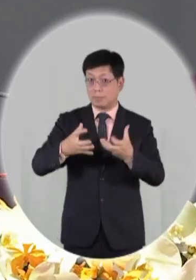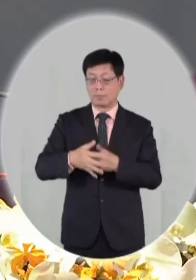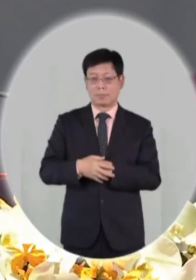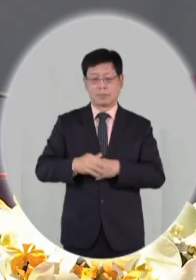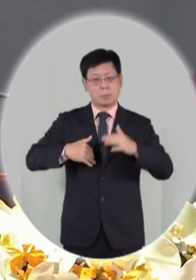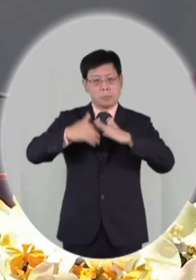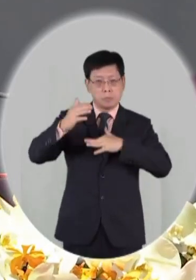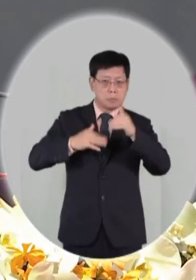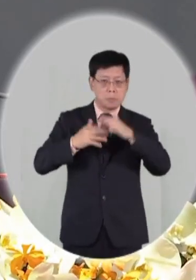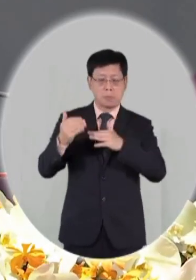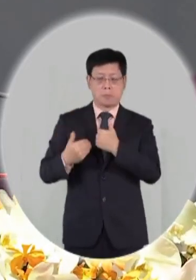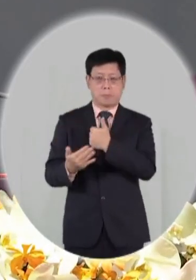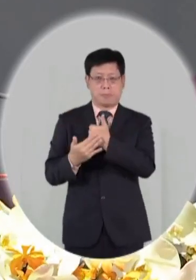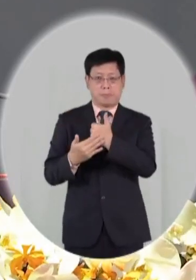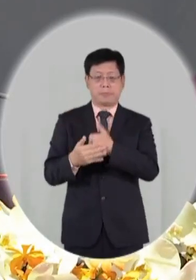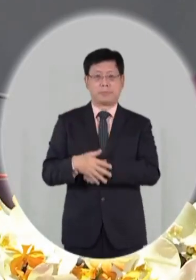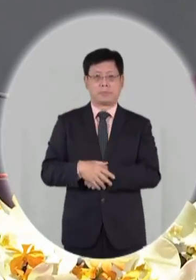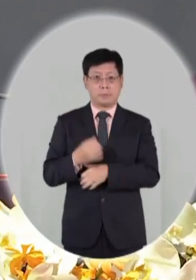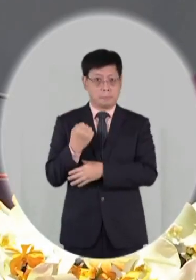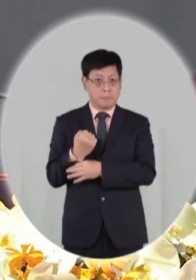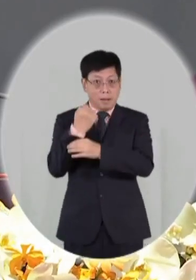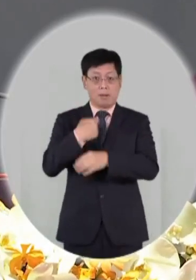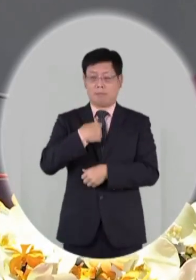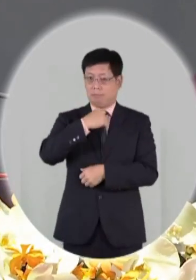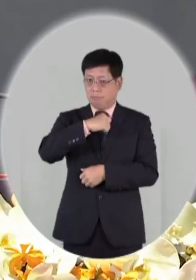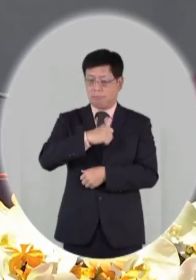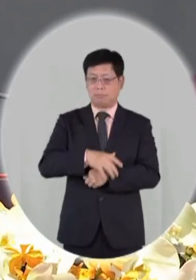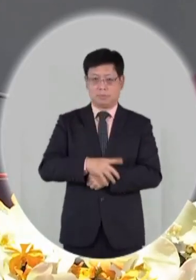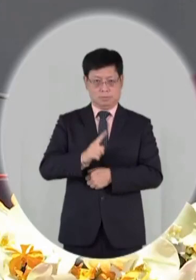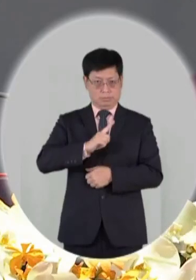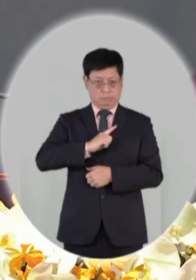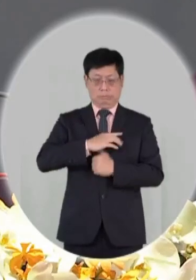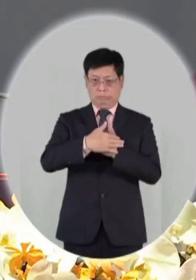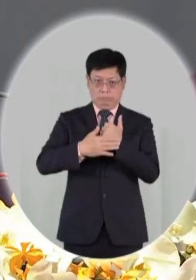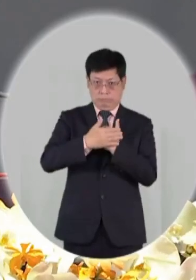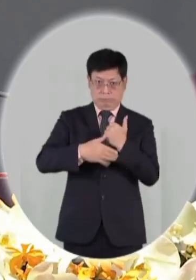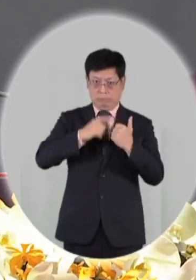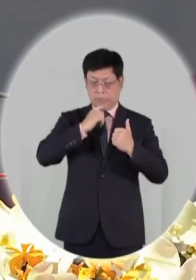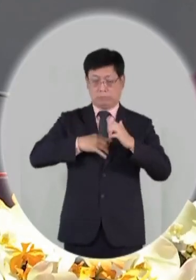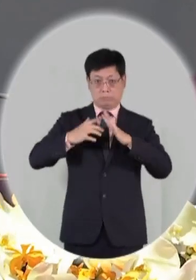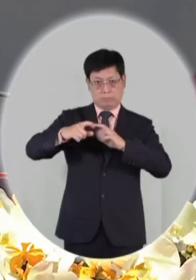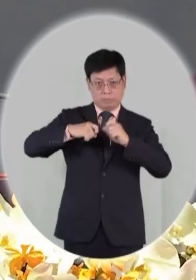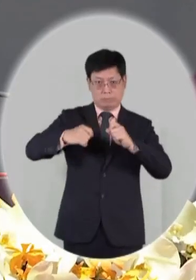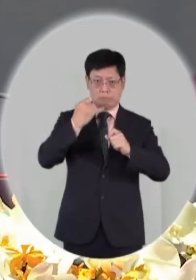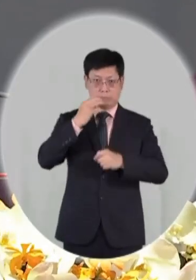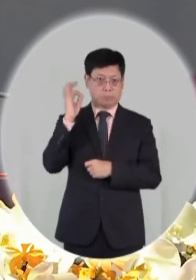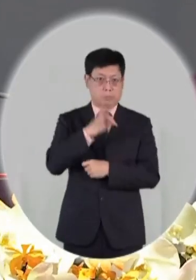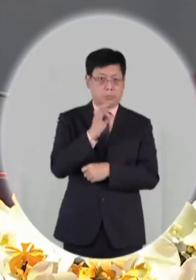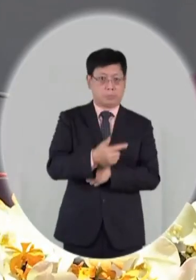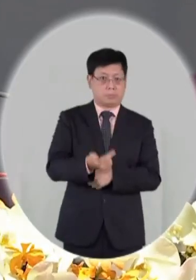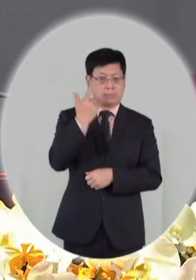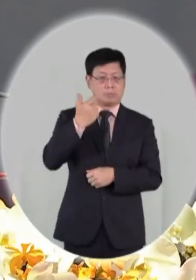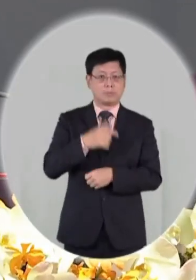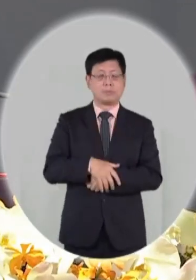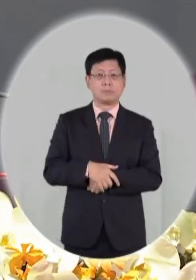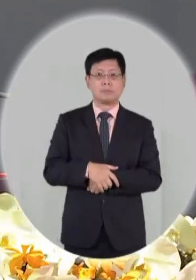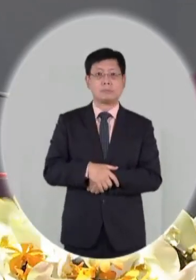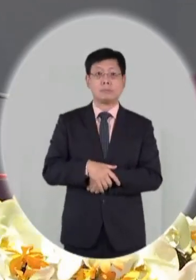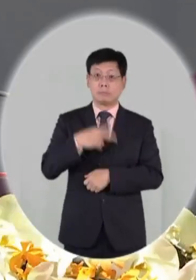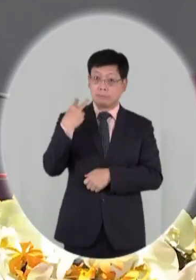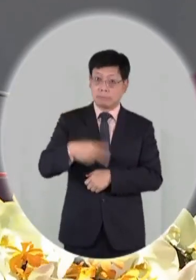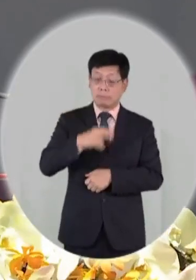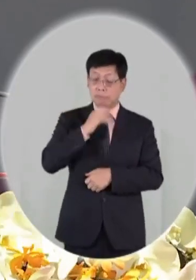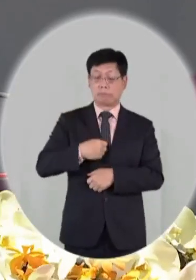肩相挺，让台湾自卫战略的成型加快脚步。而在